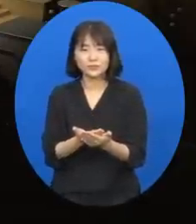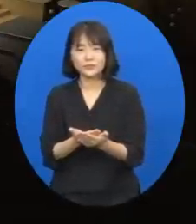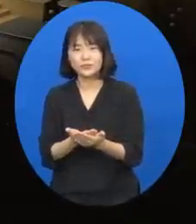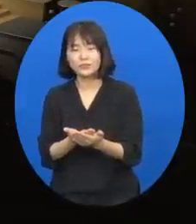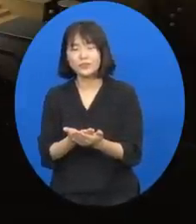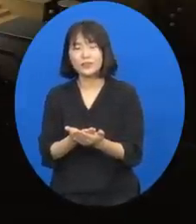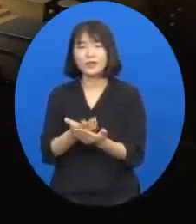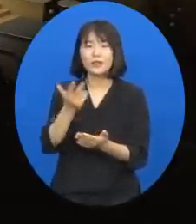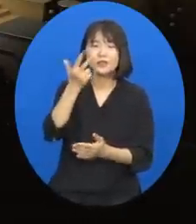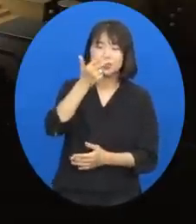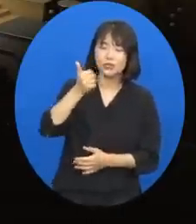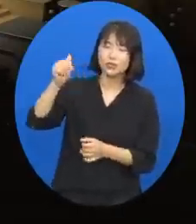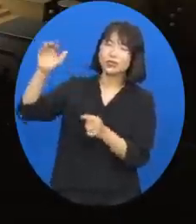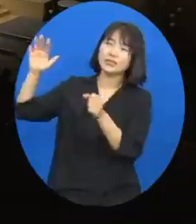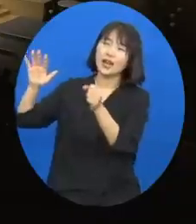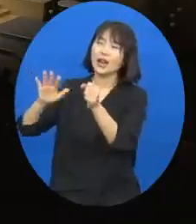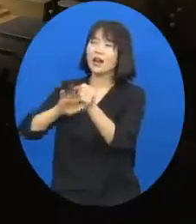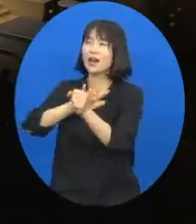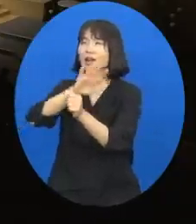whether